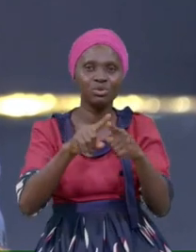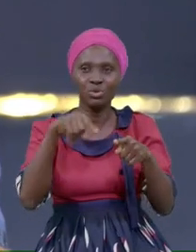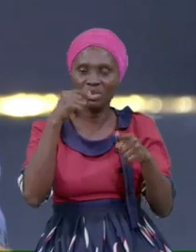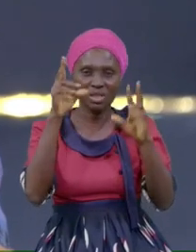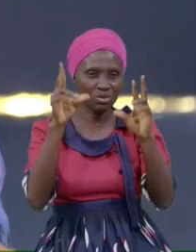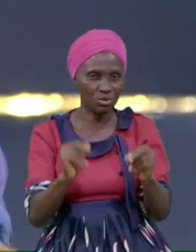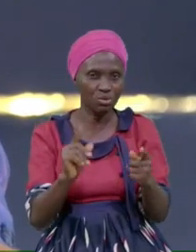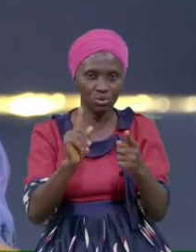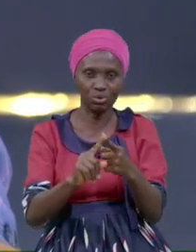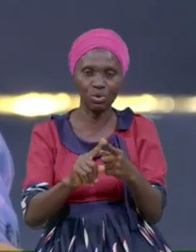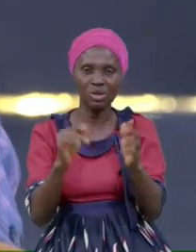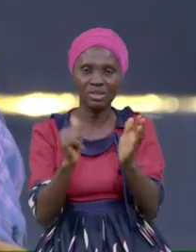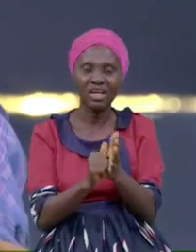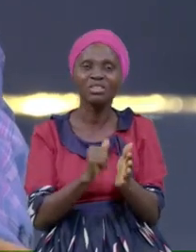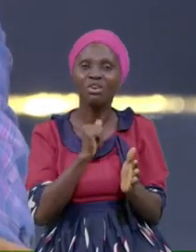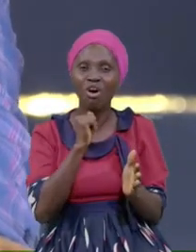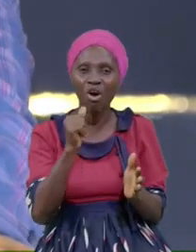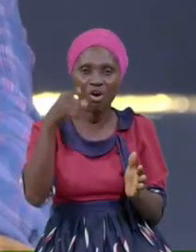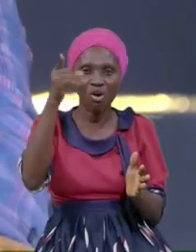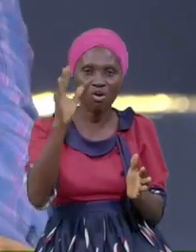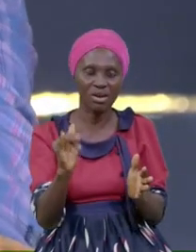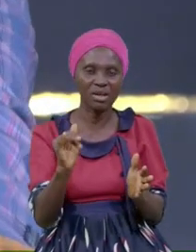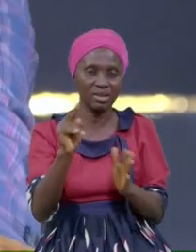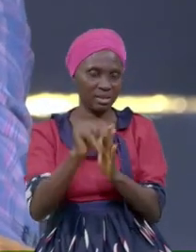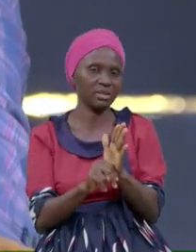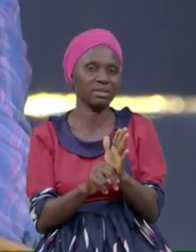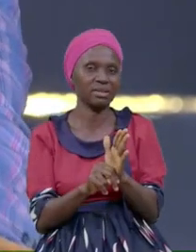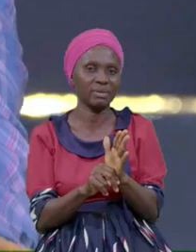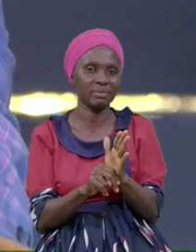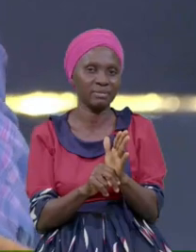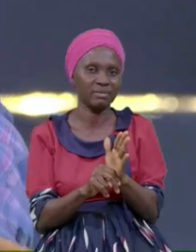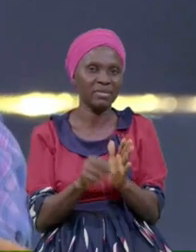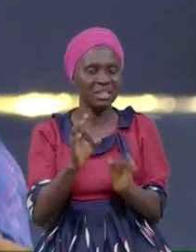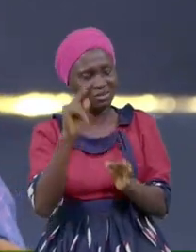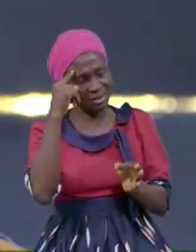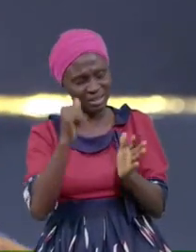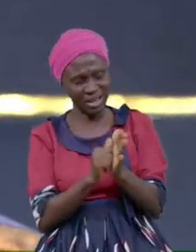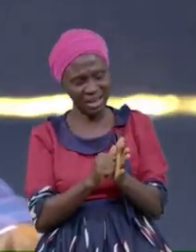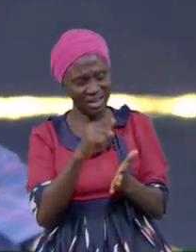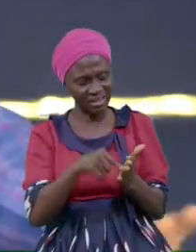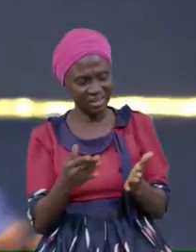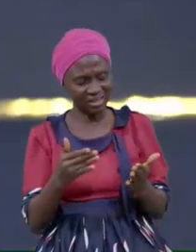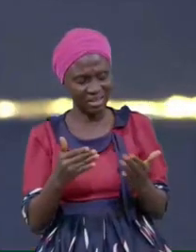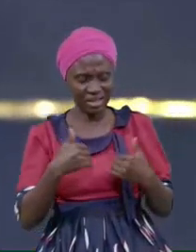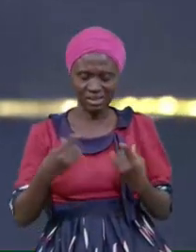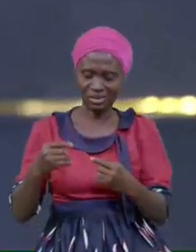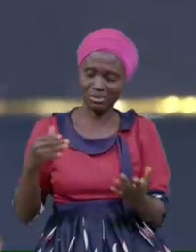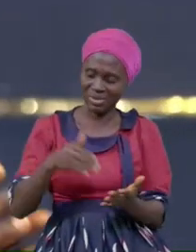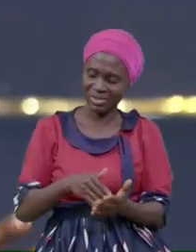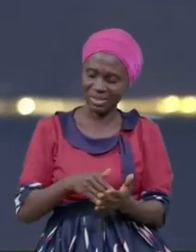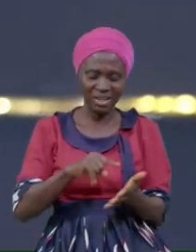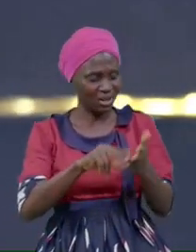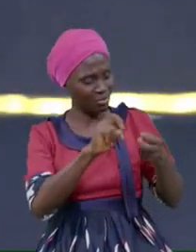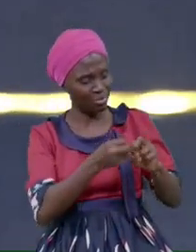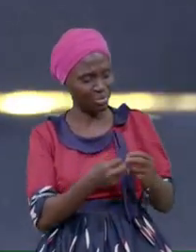porte? L'impiété. Cette chose encore est venue. Hein? Qu'est-ce qu'il va faire maintenant? Tu ne pouvais pas dire non.